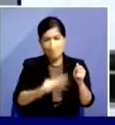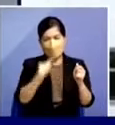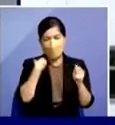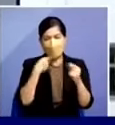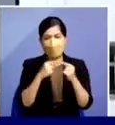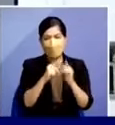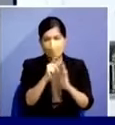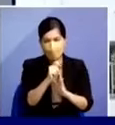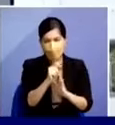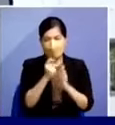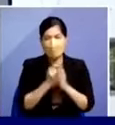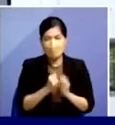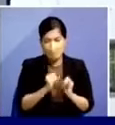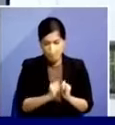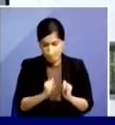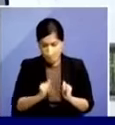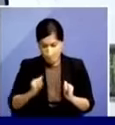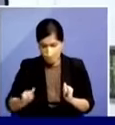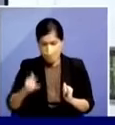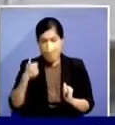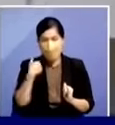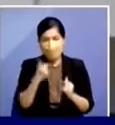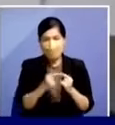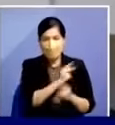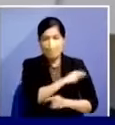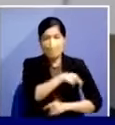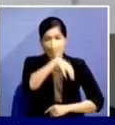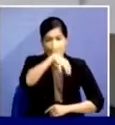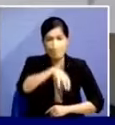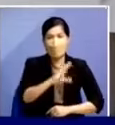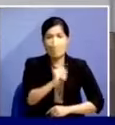ให้เตียงของโรงพยาบาลหลักเนี่ยว่างเร็วขึ้นเพื่อ